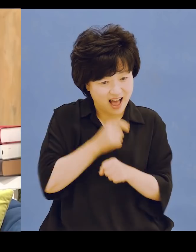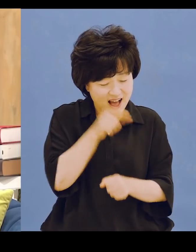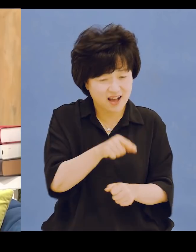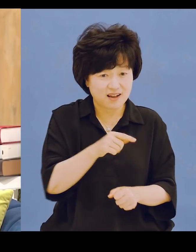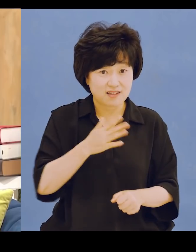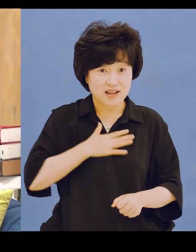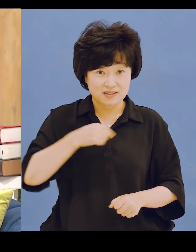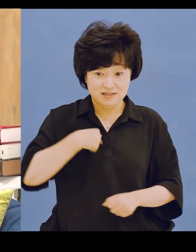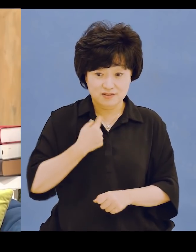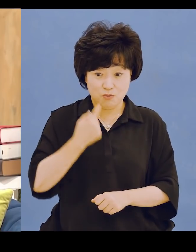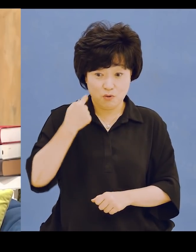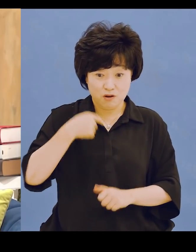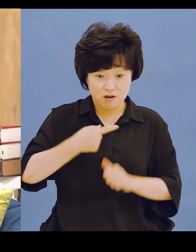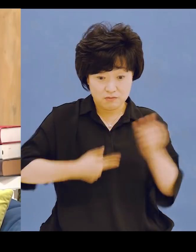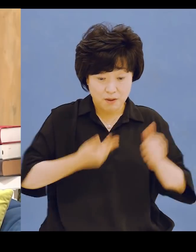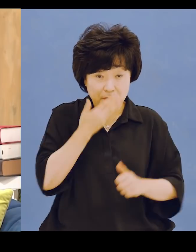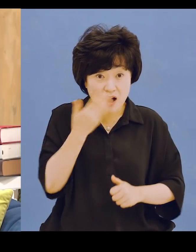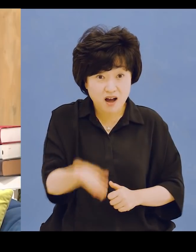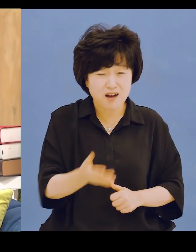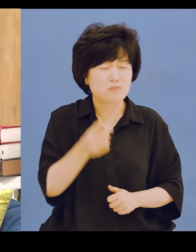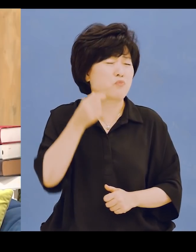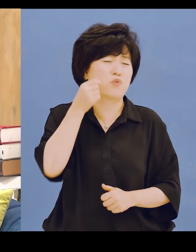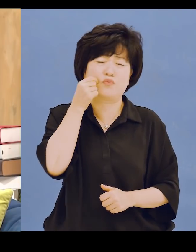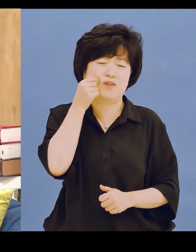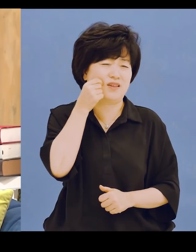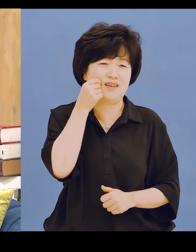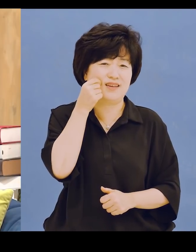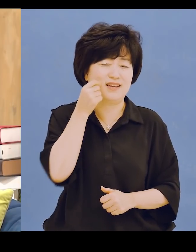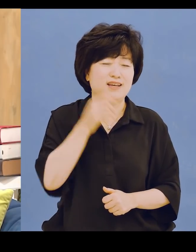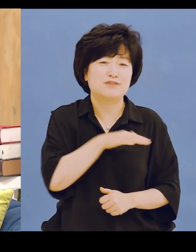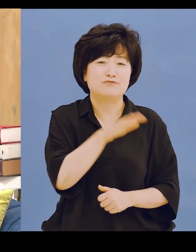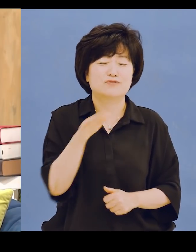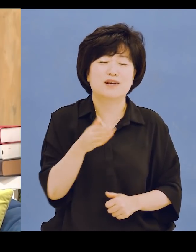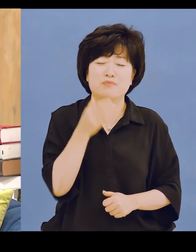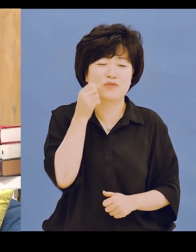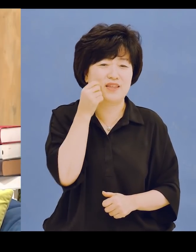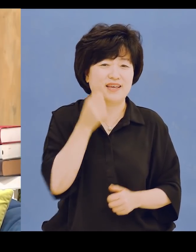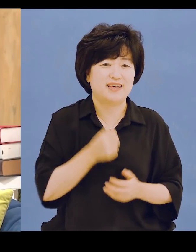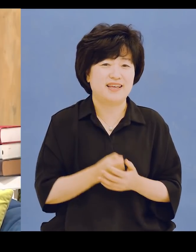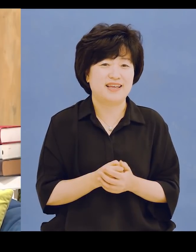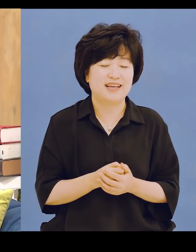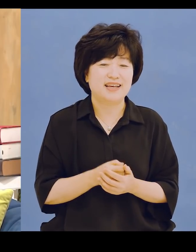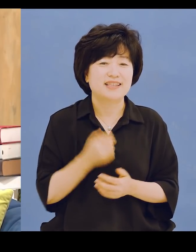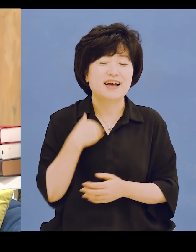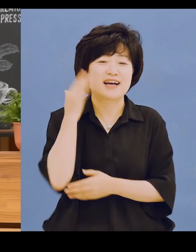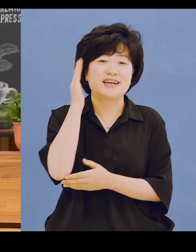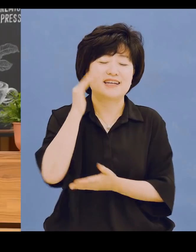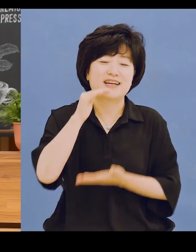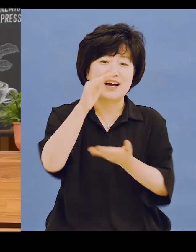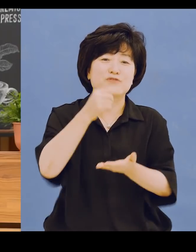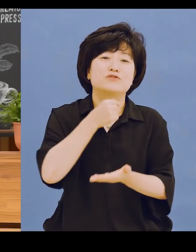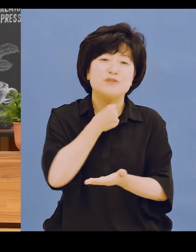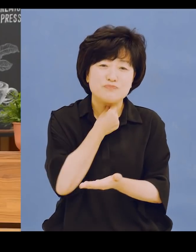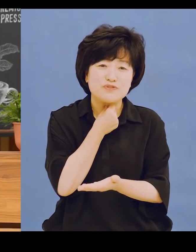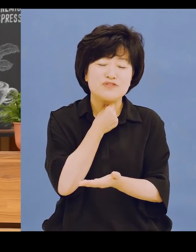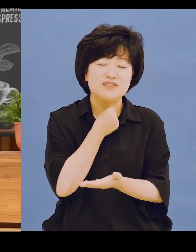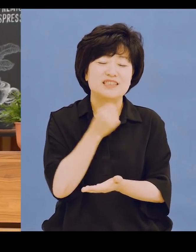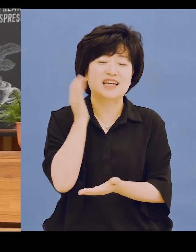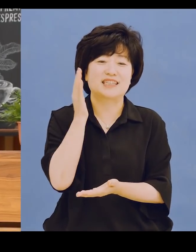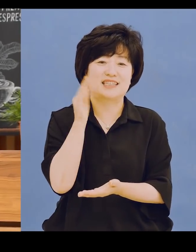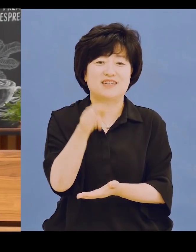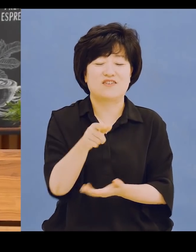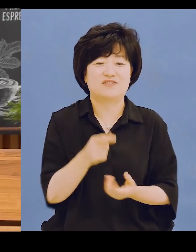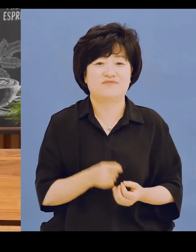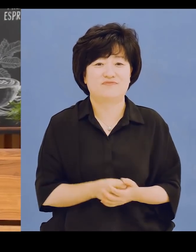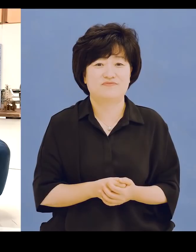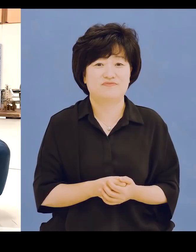겁니다. 그것의 열쇠가 뭐냐? 오늘 내가 전하고 싶은 메시지의 사실은 이것이 핵심인데요. 어디 가든지 그런 거예요. 근데 선교사님 사실은